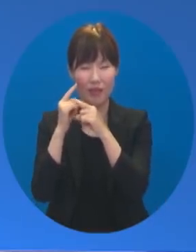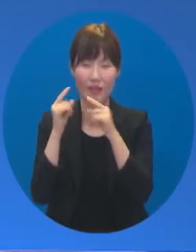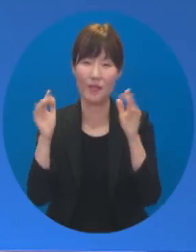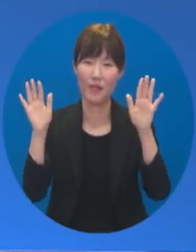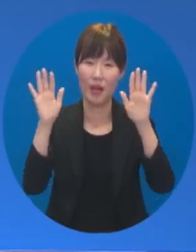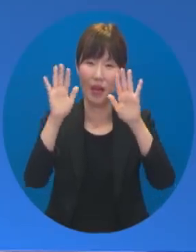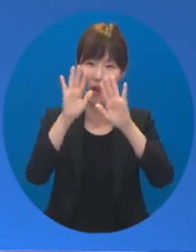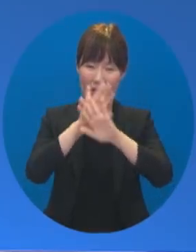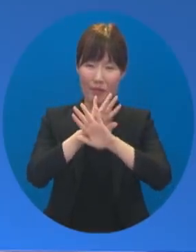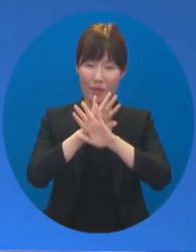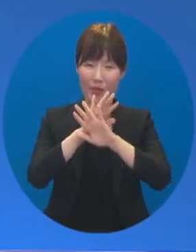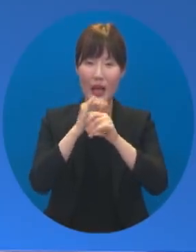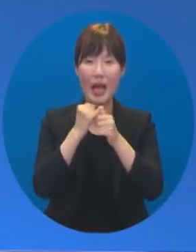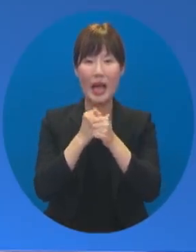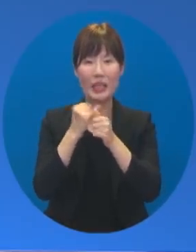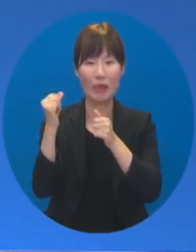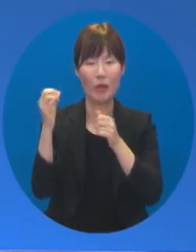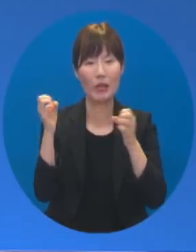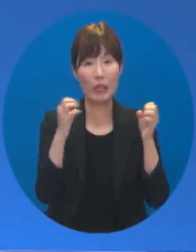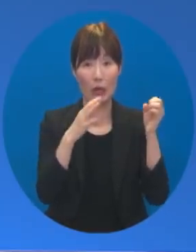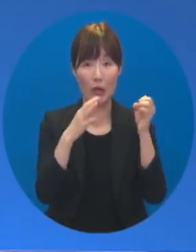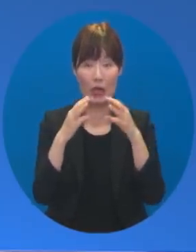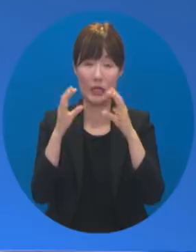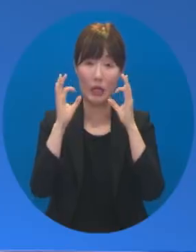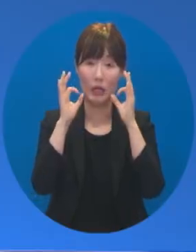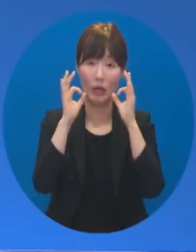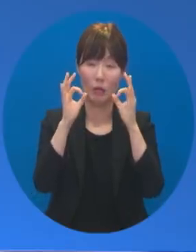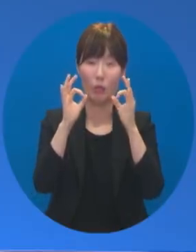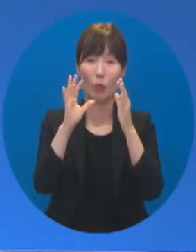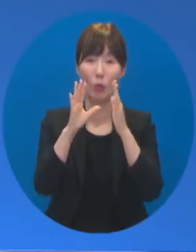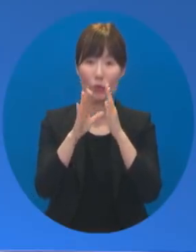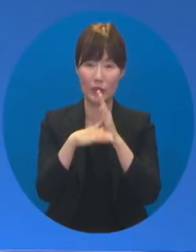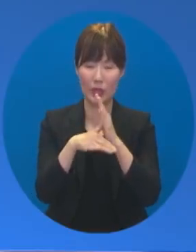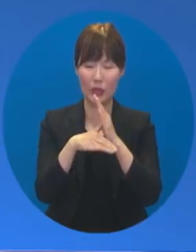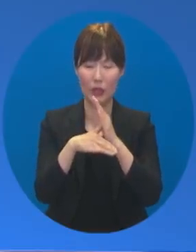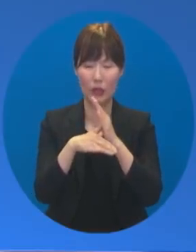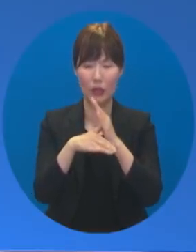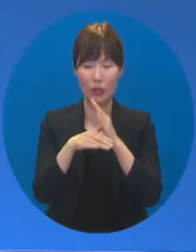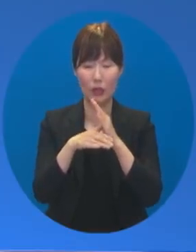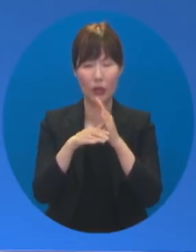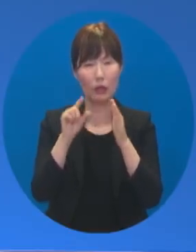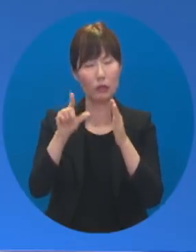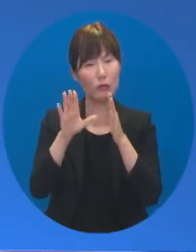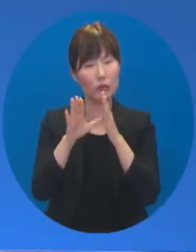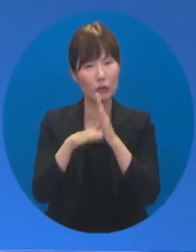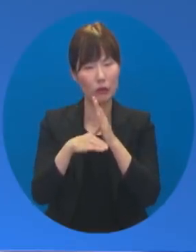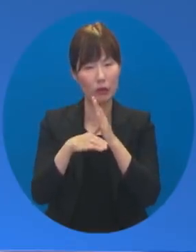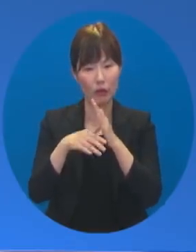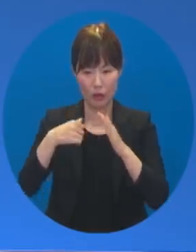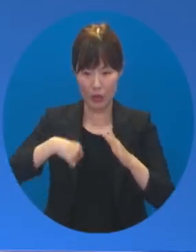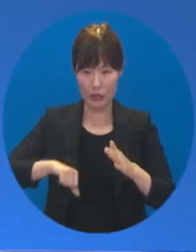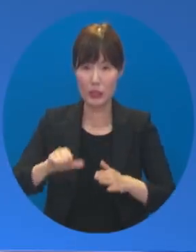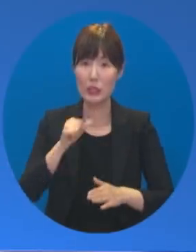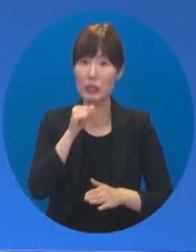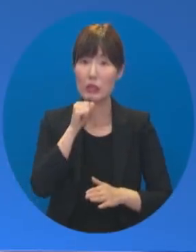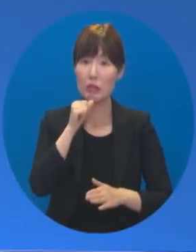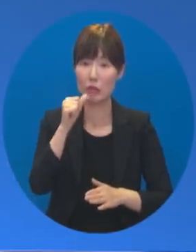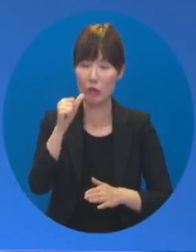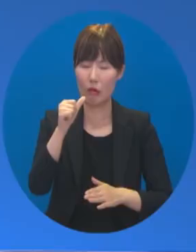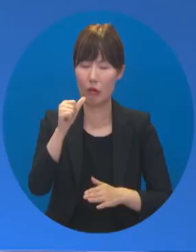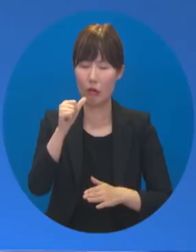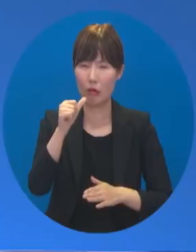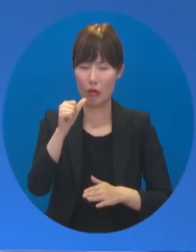얘기를 하다 보면은 그때 원기가 다섯 살이었는데 우리 원기가